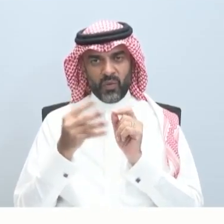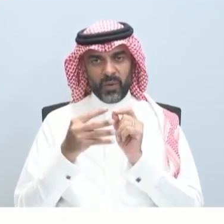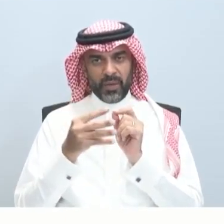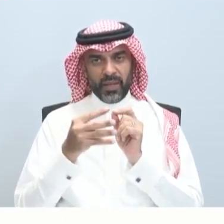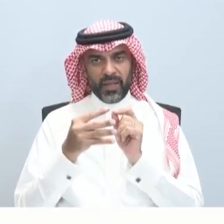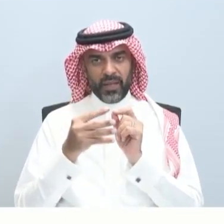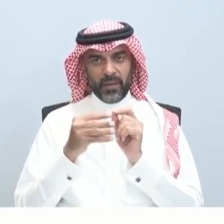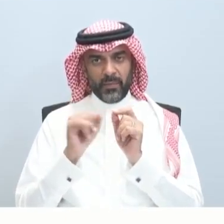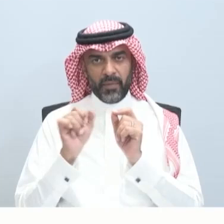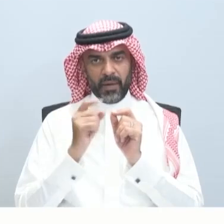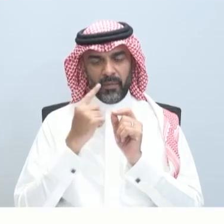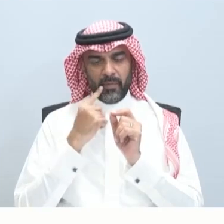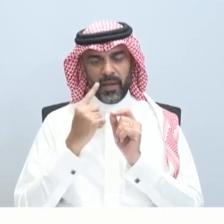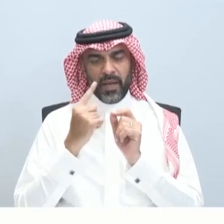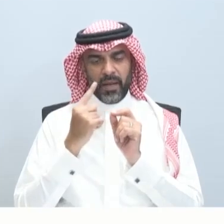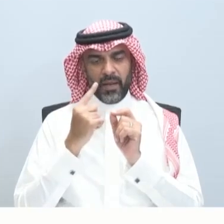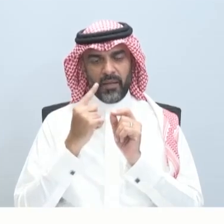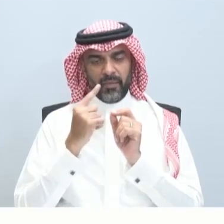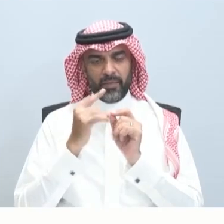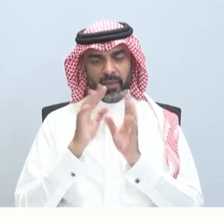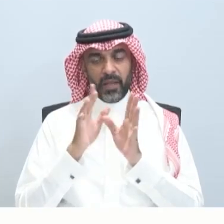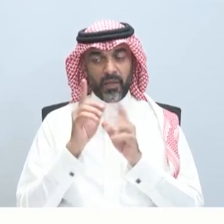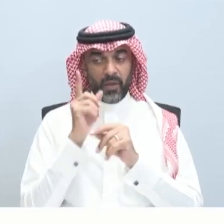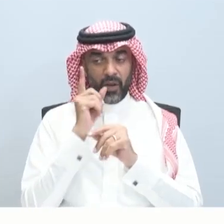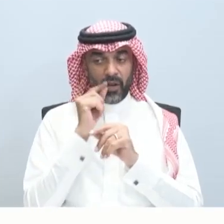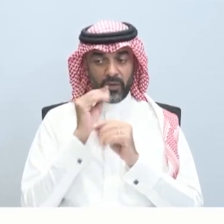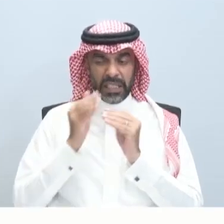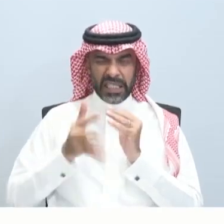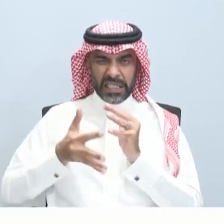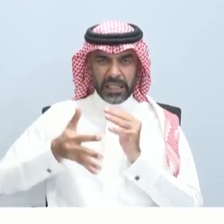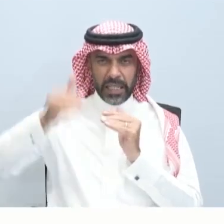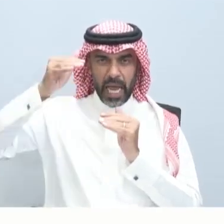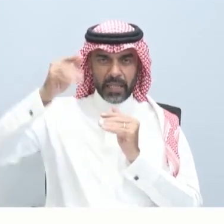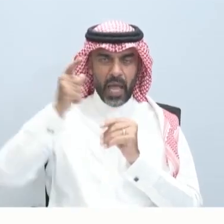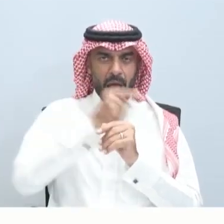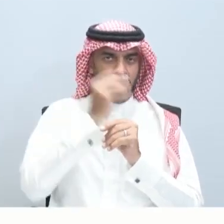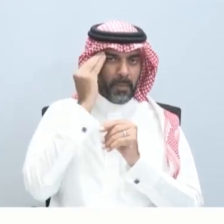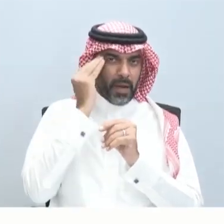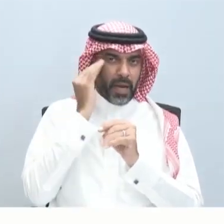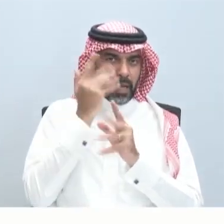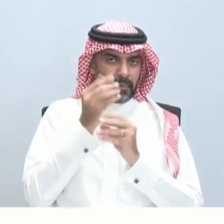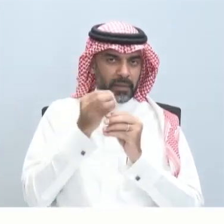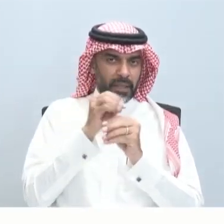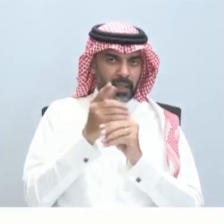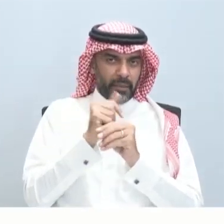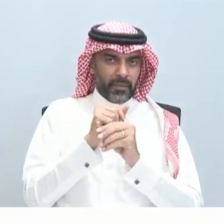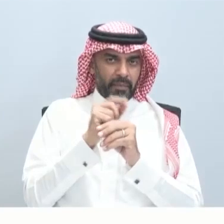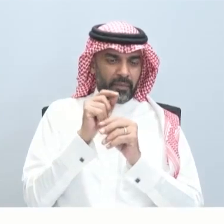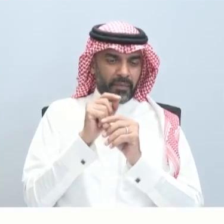انه يزيد طول اطول رجل عن طول اطول امراه بكم مبدعين